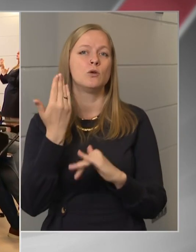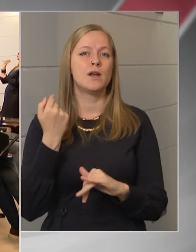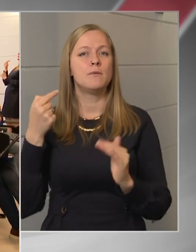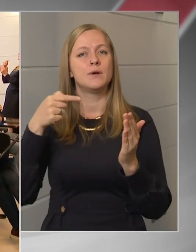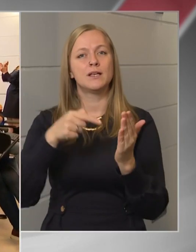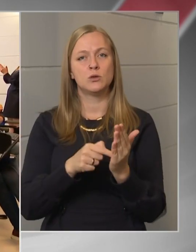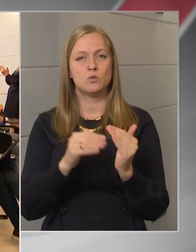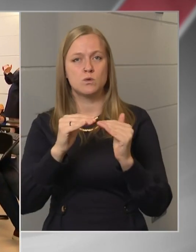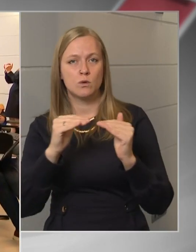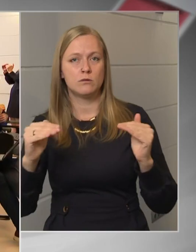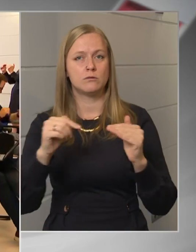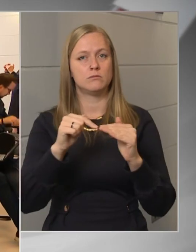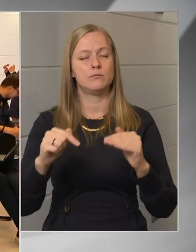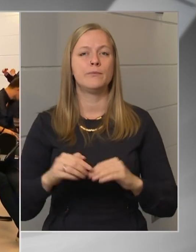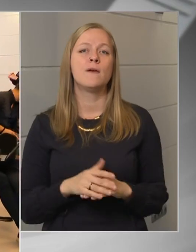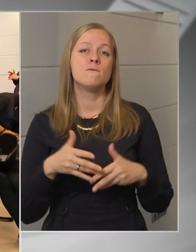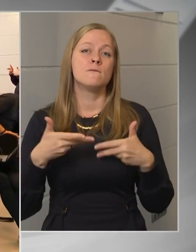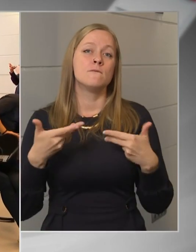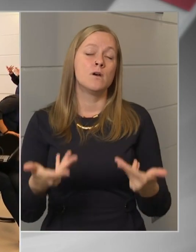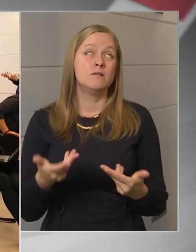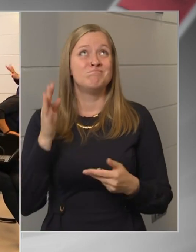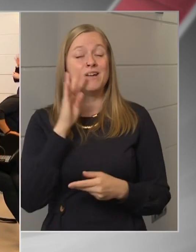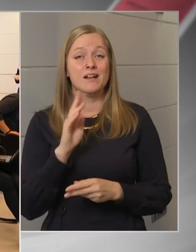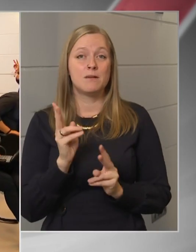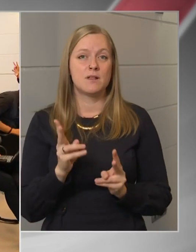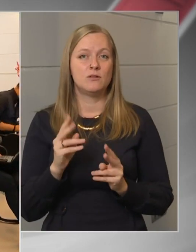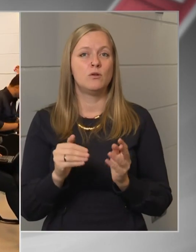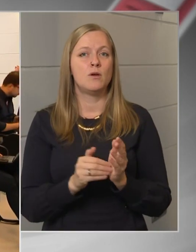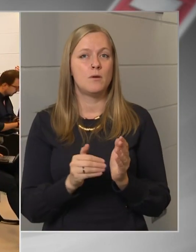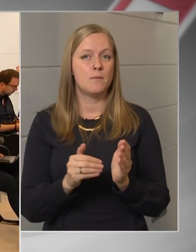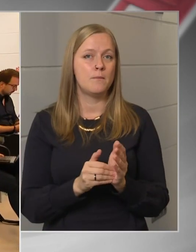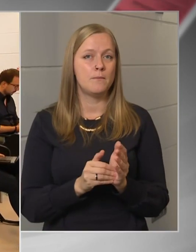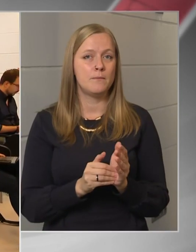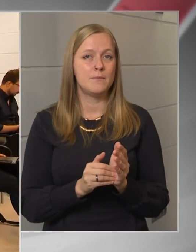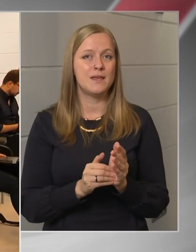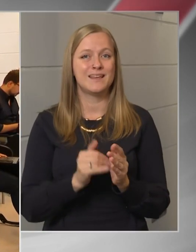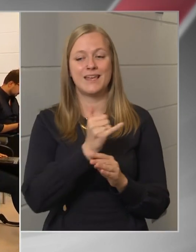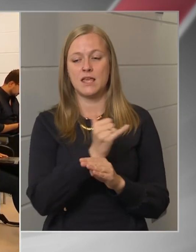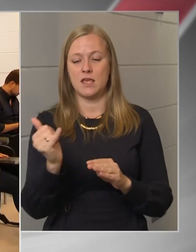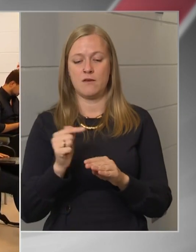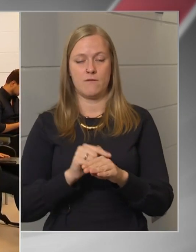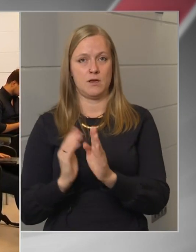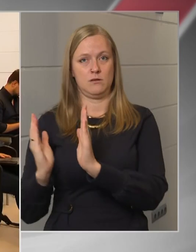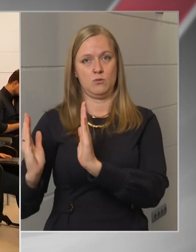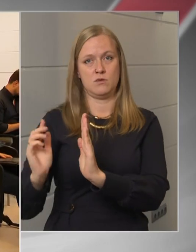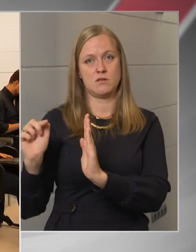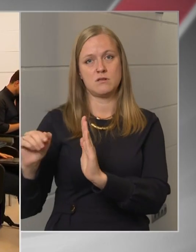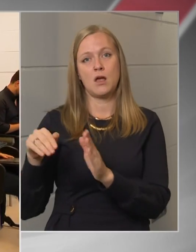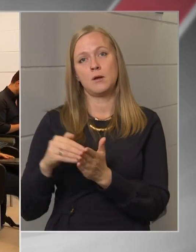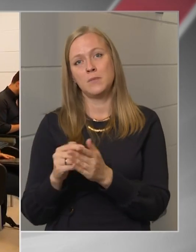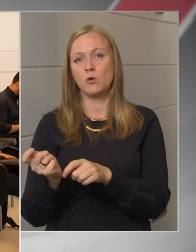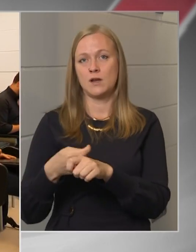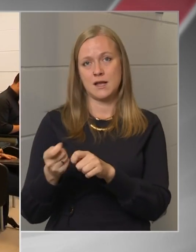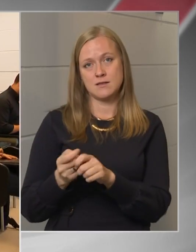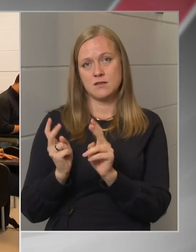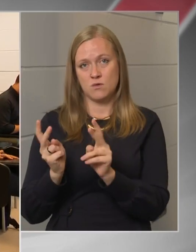kitűzött szint, vagy elképzelhető, hogy még a hát évhátra levő részében kisebb korrekciókra